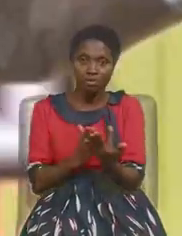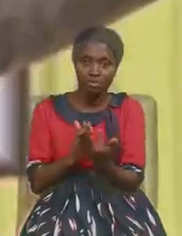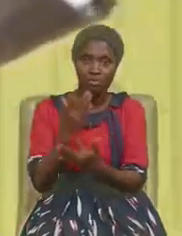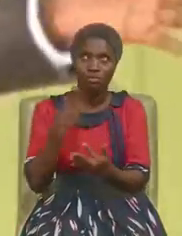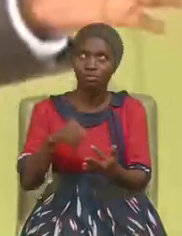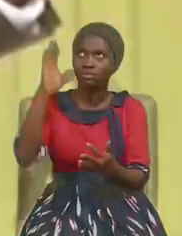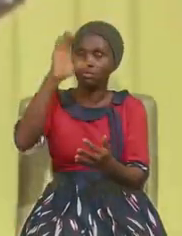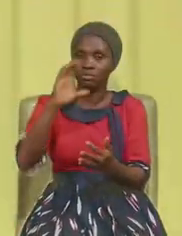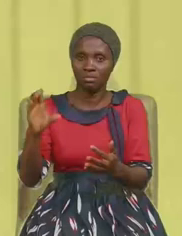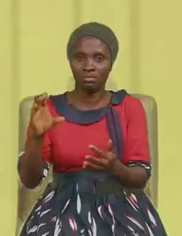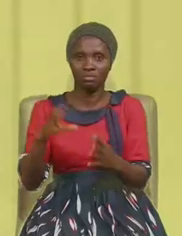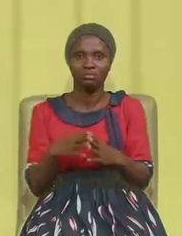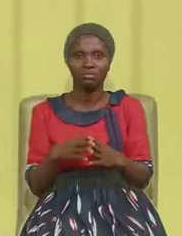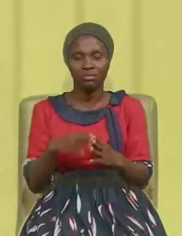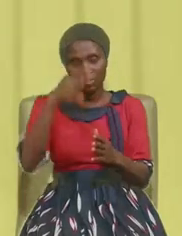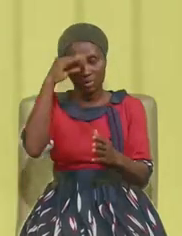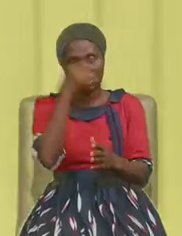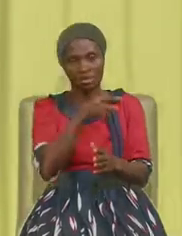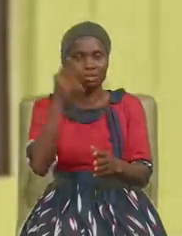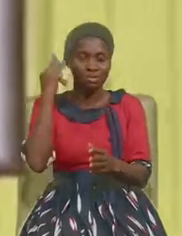il a été trahi, crucifié.